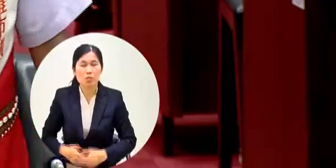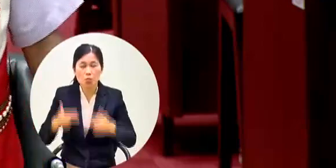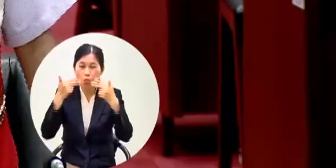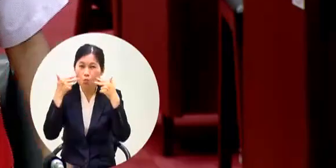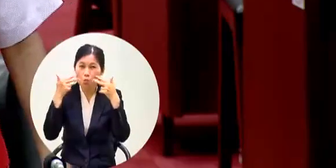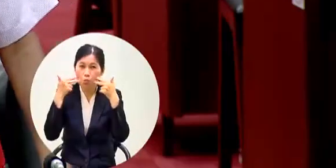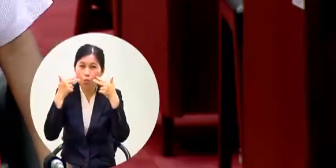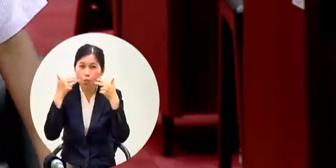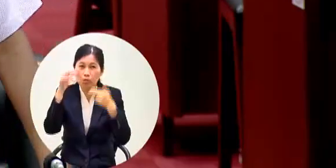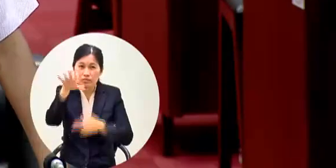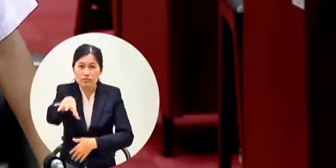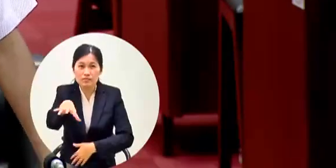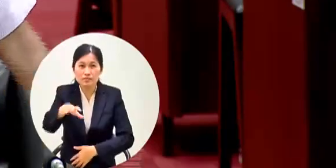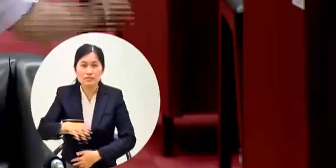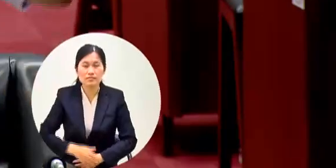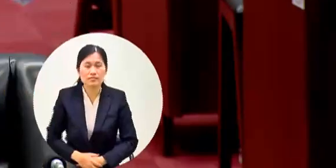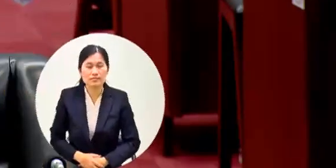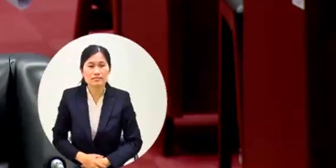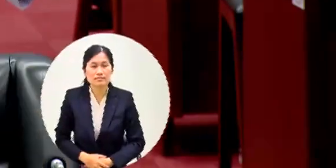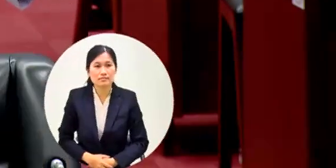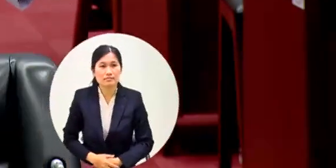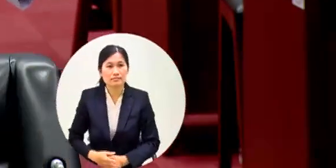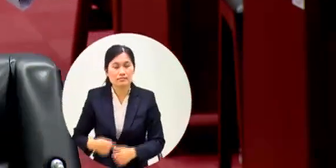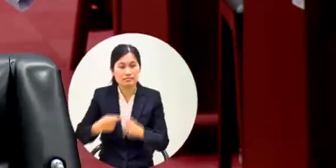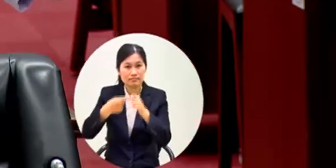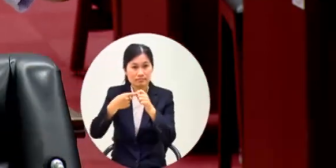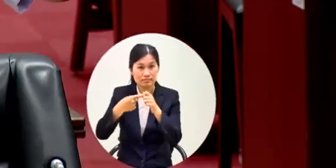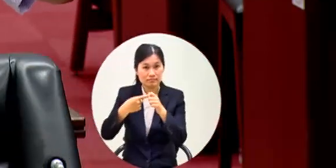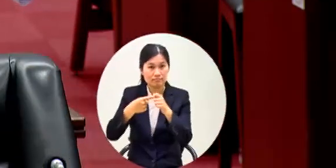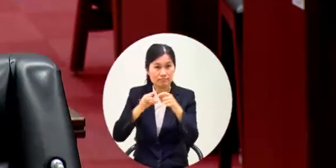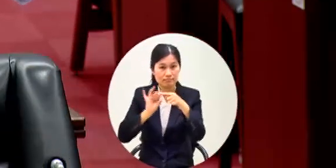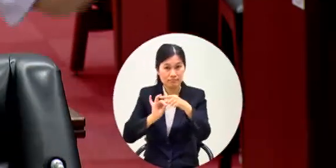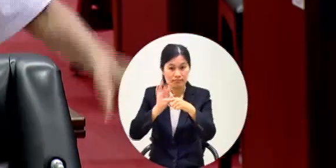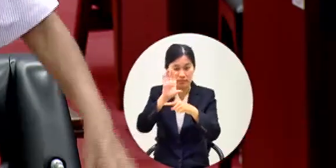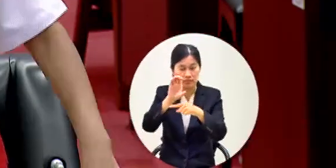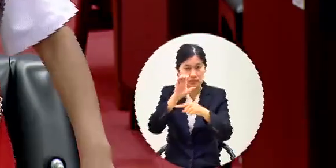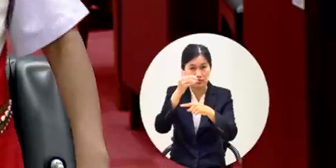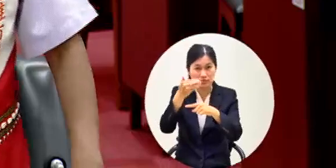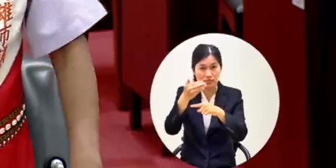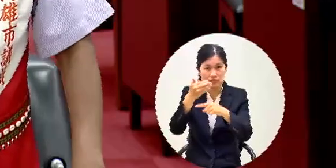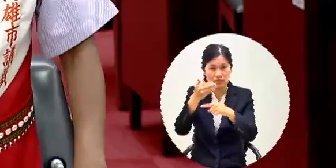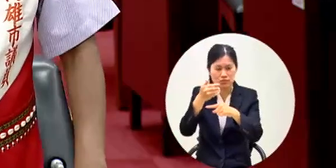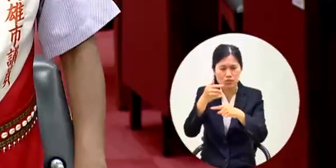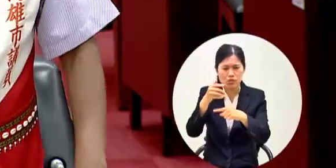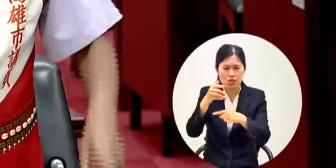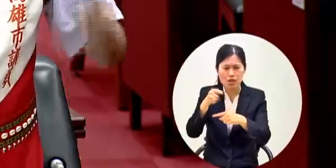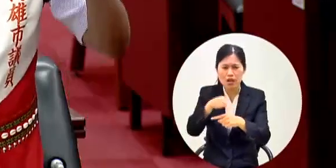不管怎么样哈，我想 我就 相关的东西我们会来进行， 回答 好不好？ 好， 谢 谢。 谢 谢你，你请坐。